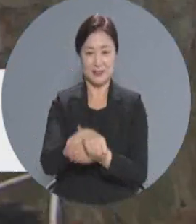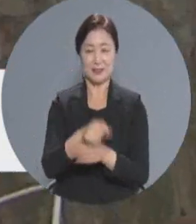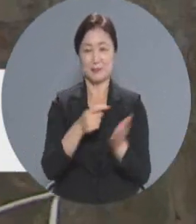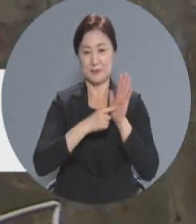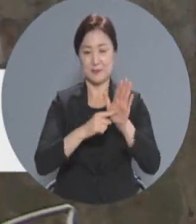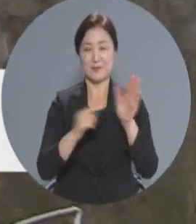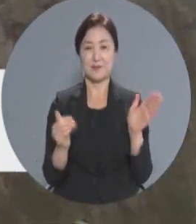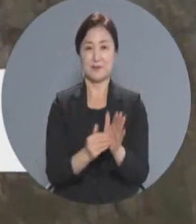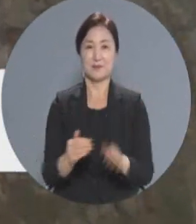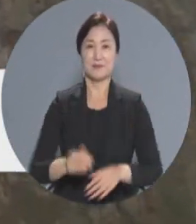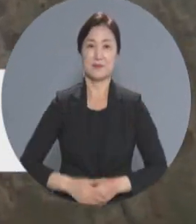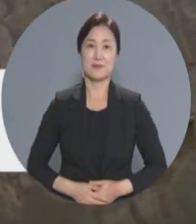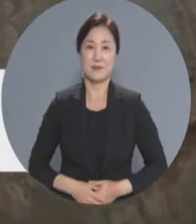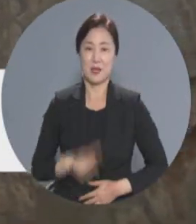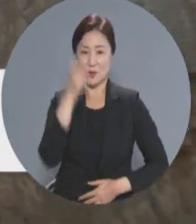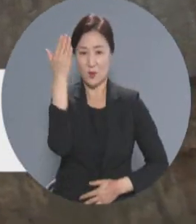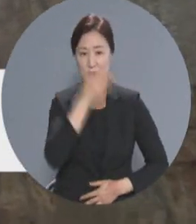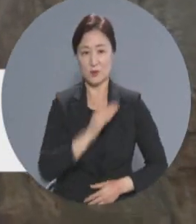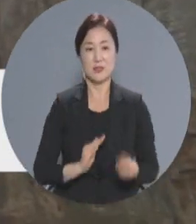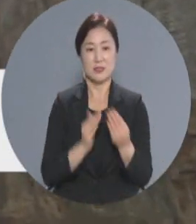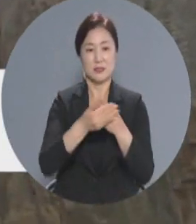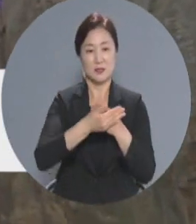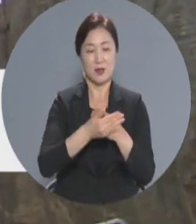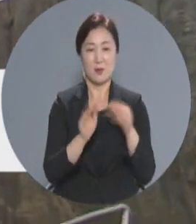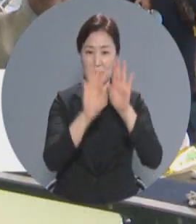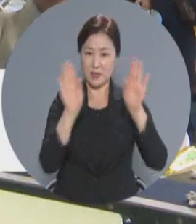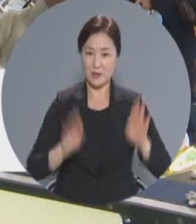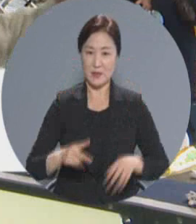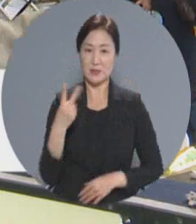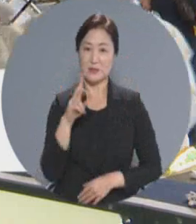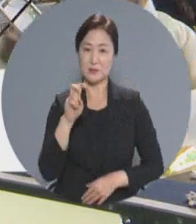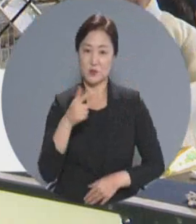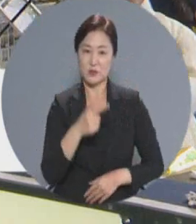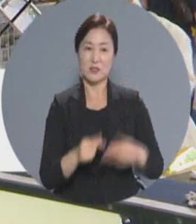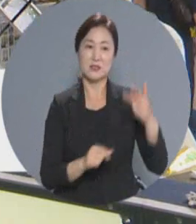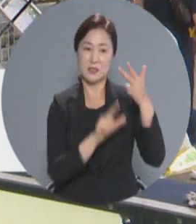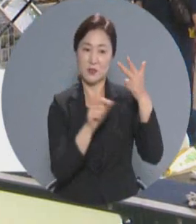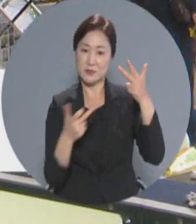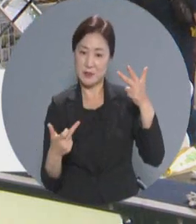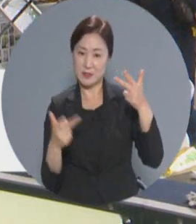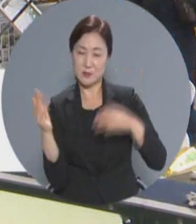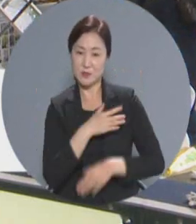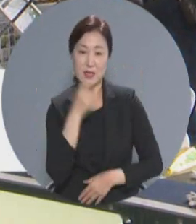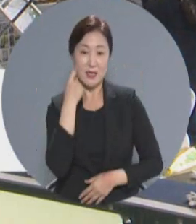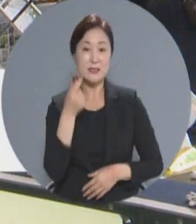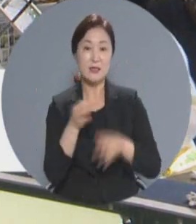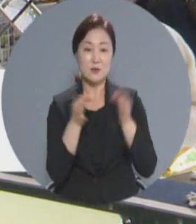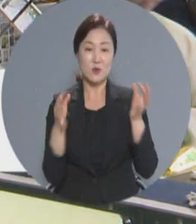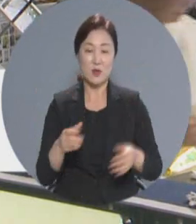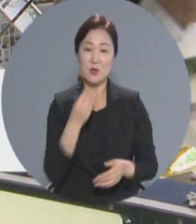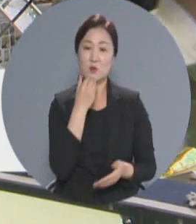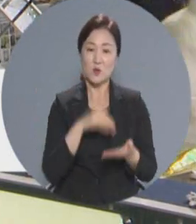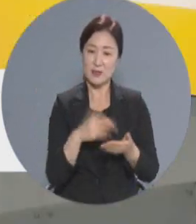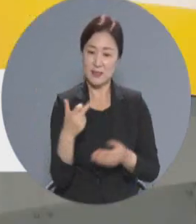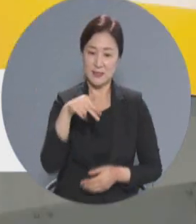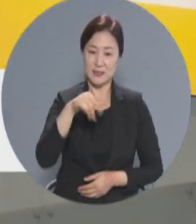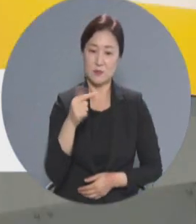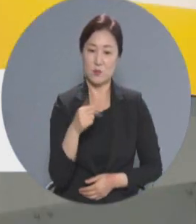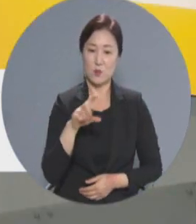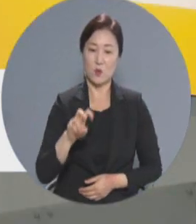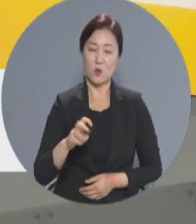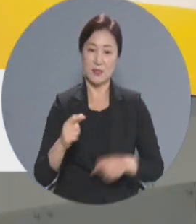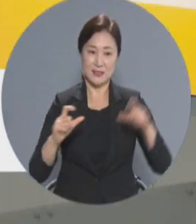통보받았습니다. 여수 세계섬박람회는 2026년 7월 17일부터 한 달 동안 돌산 진모지구